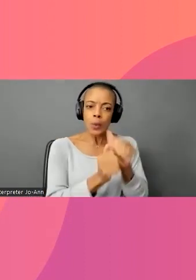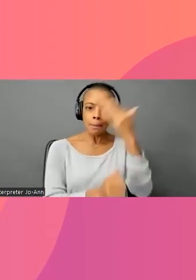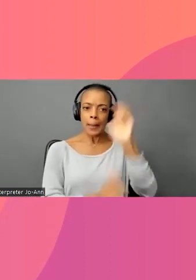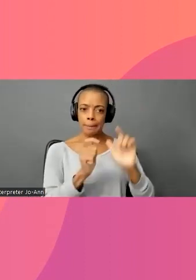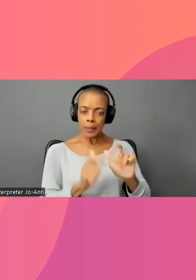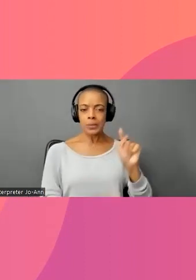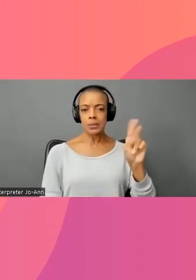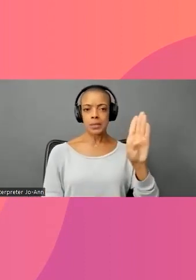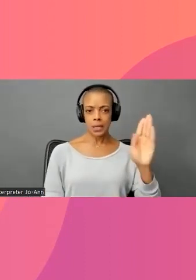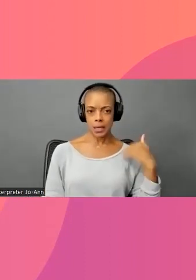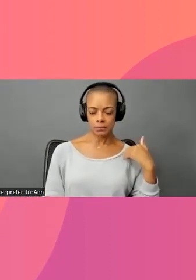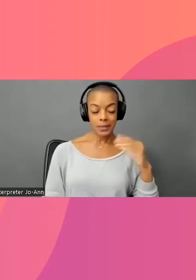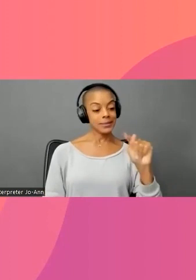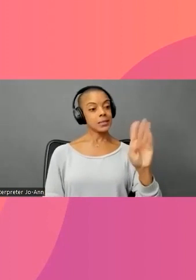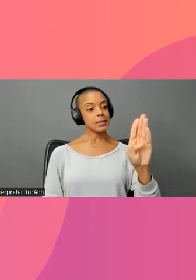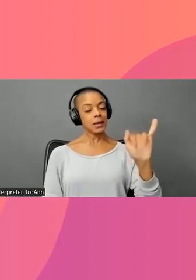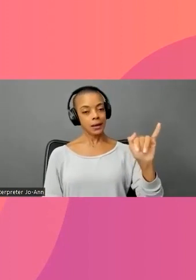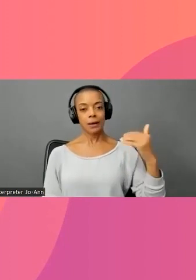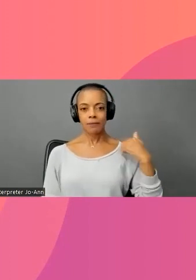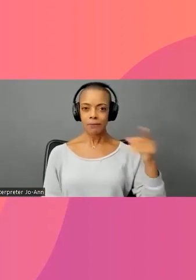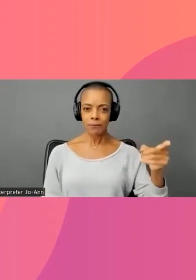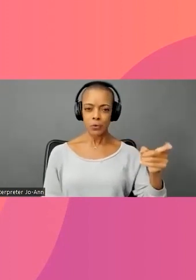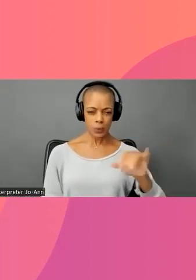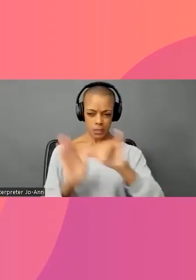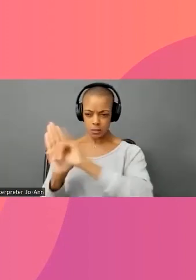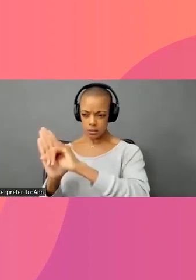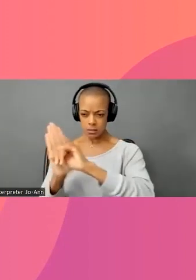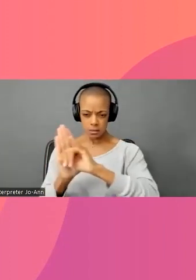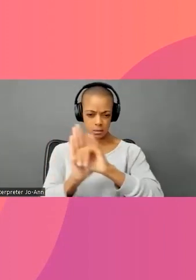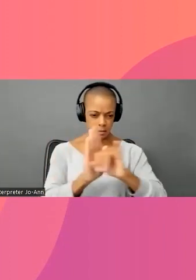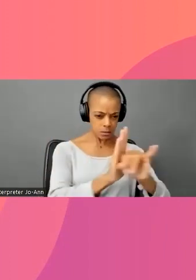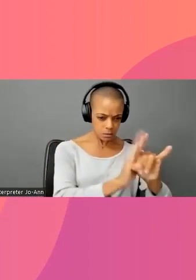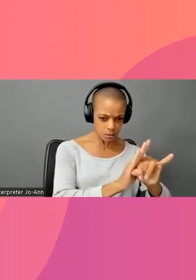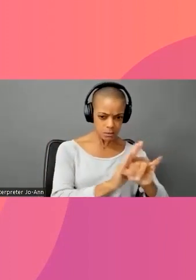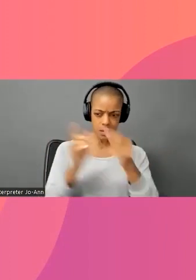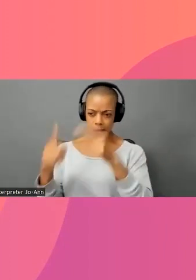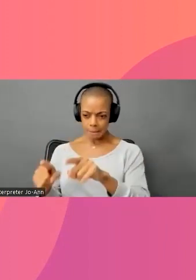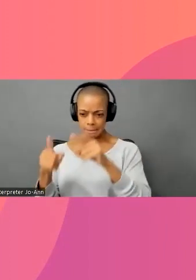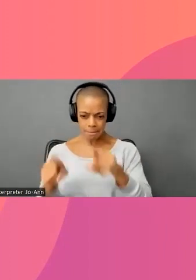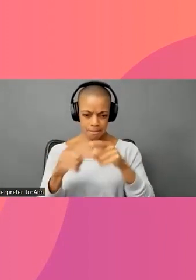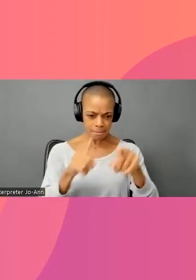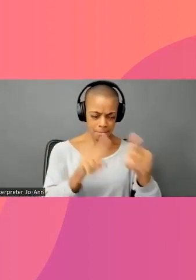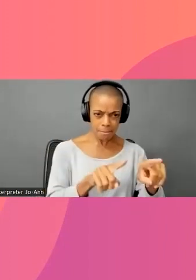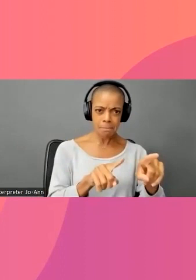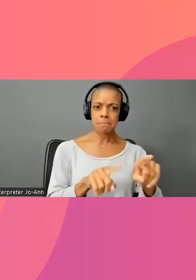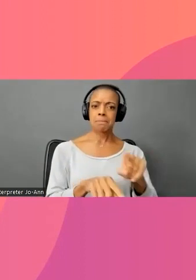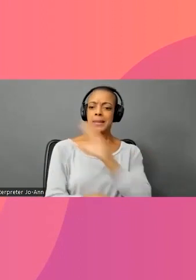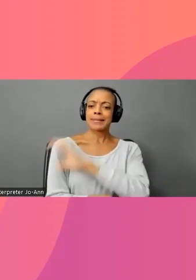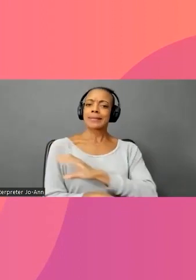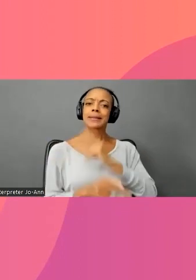des cheminements cliniques qui s'offrent aux personnes noires ayant un TC afin que l'on puisse